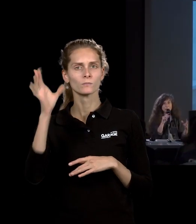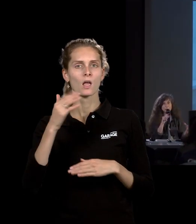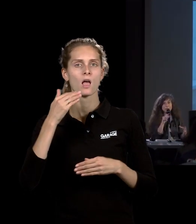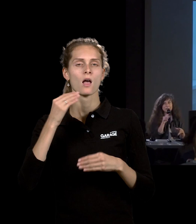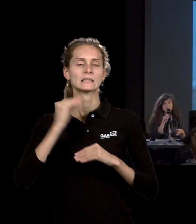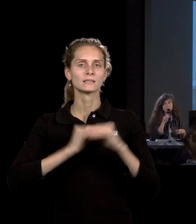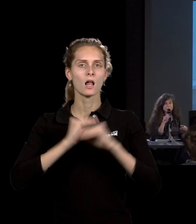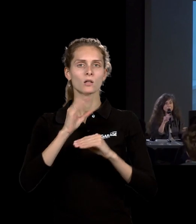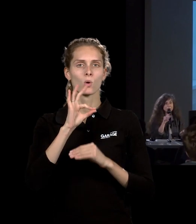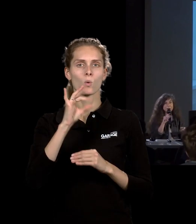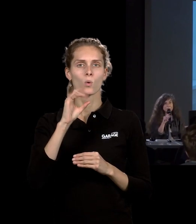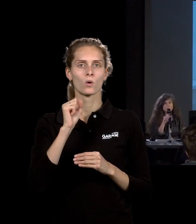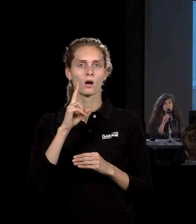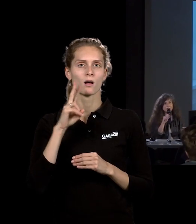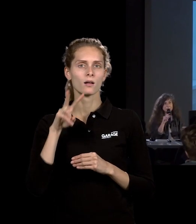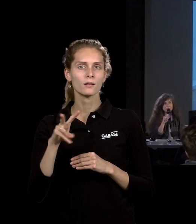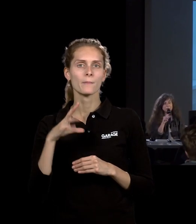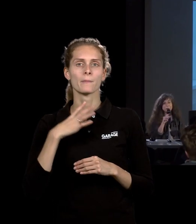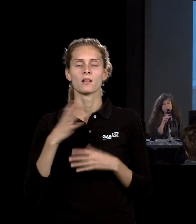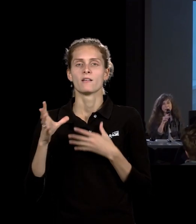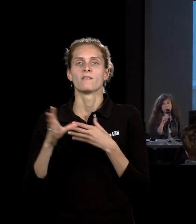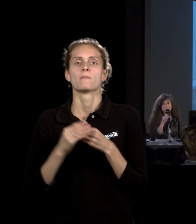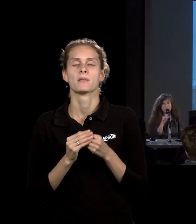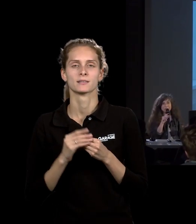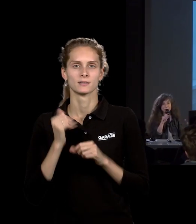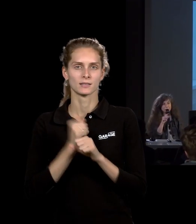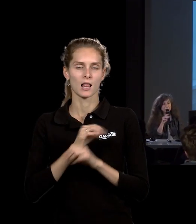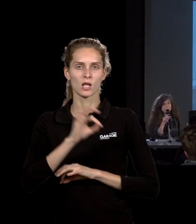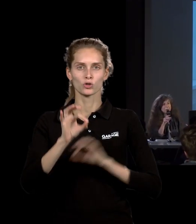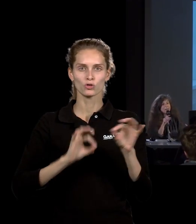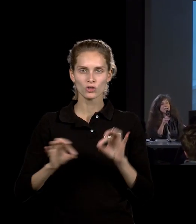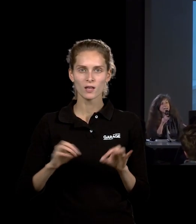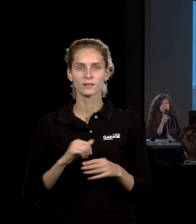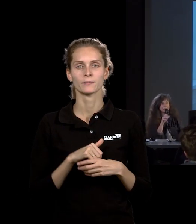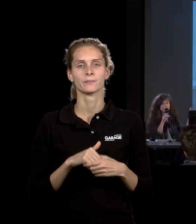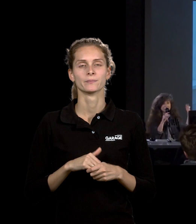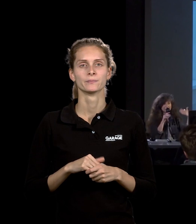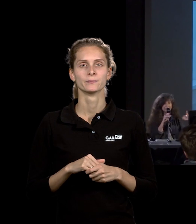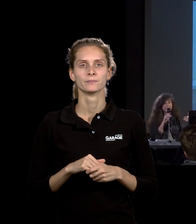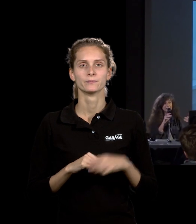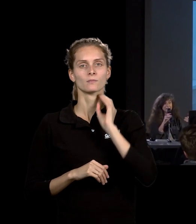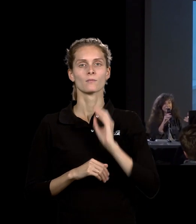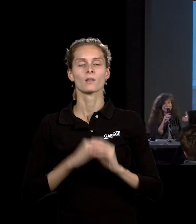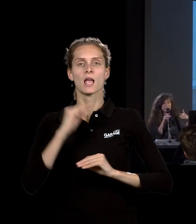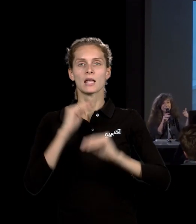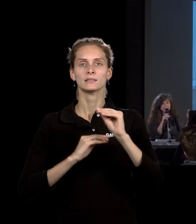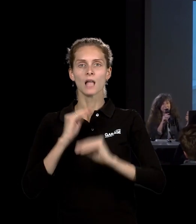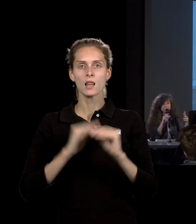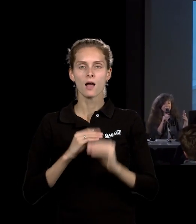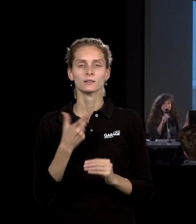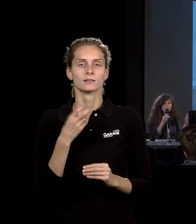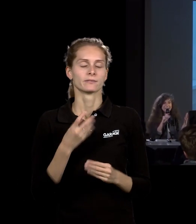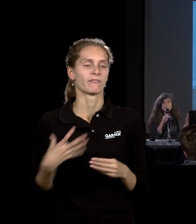которую Раушенберг делал в сотрудничестве с тем же инженером Билли Кловером, с которым они делали OpenScore. Это инсталляция, где все